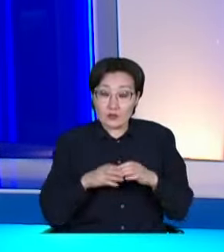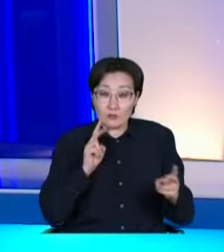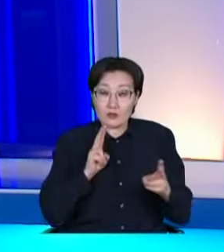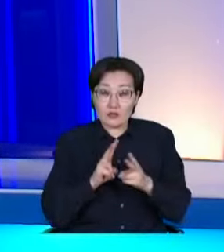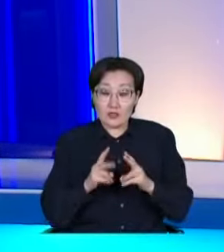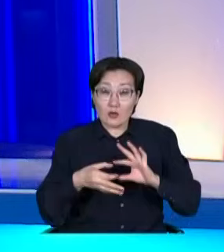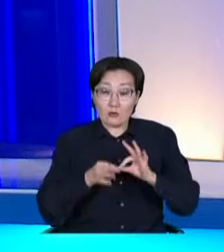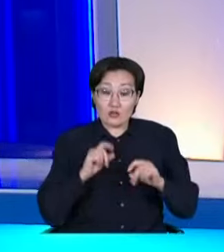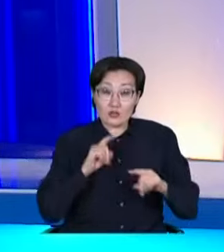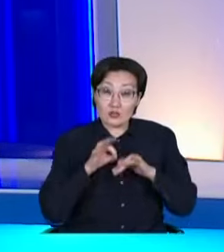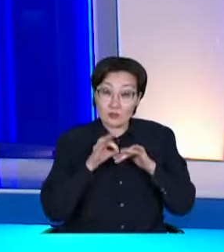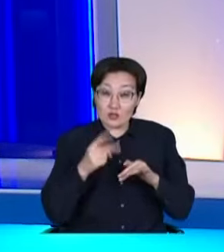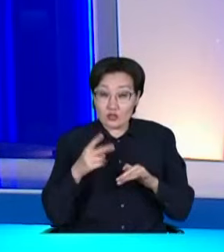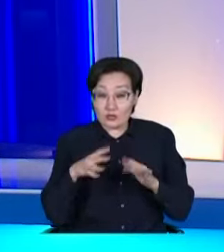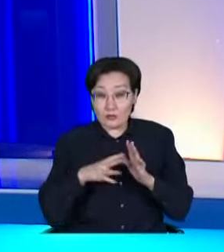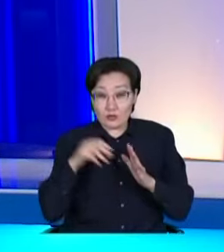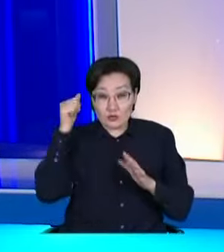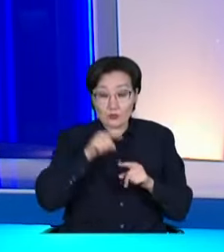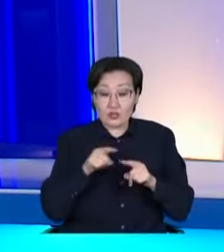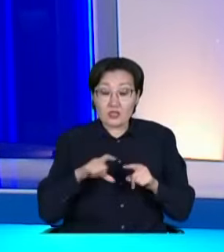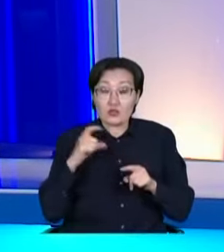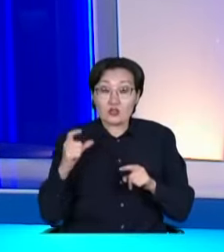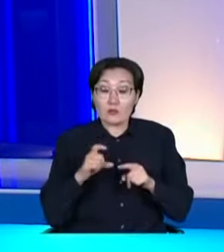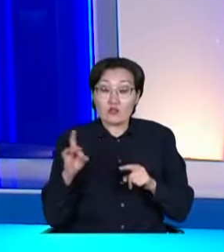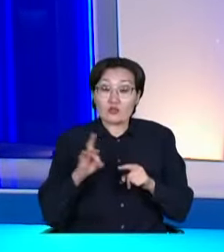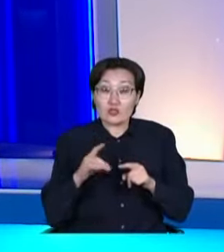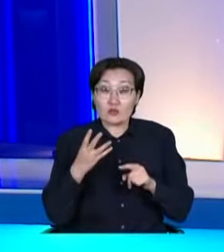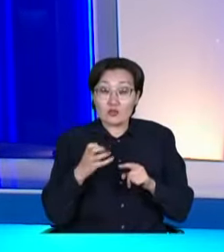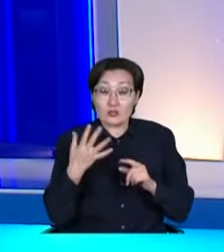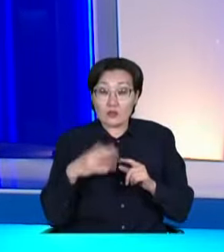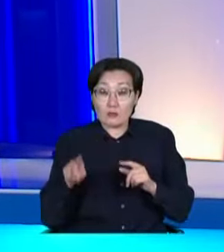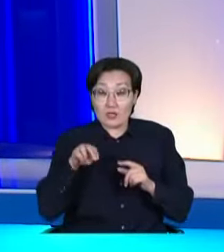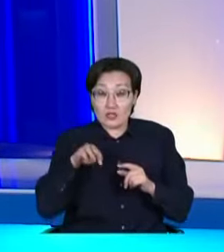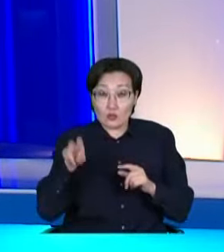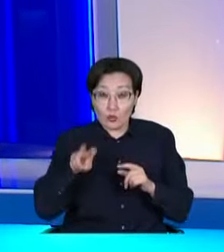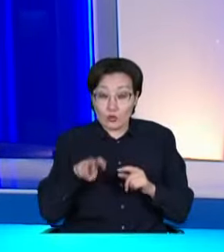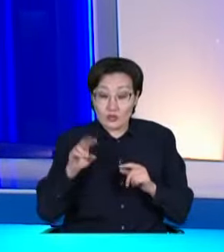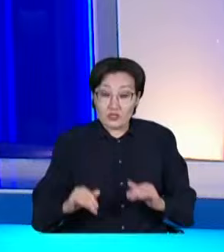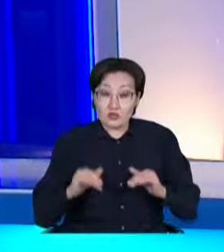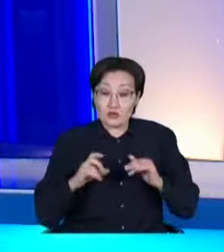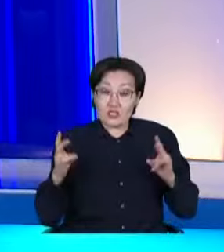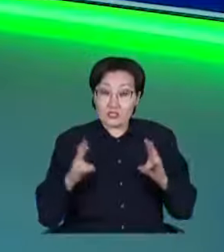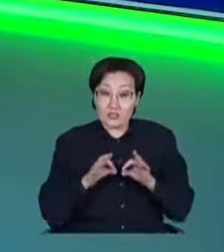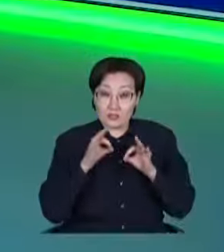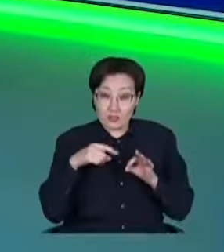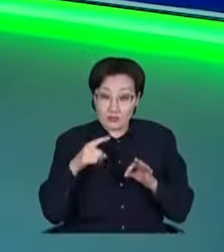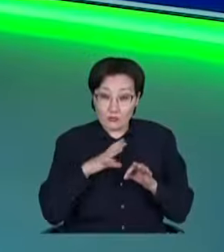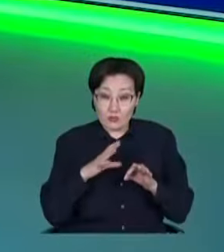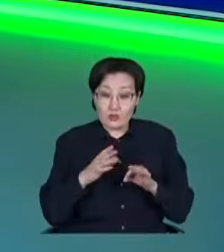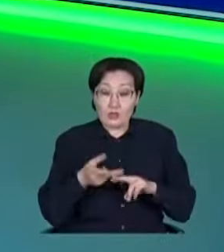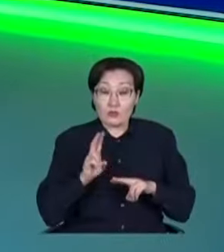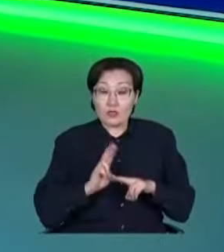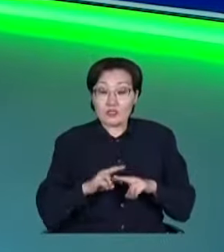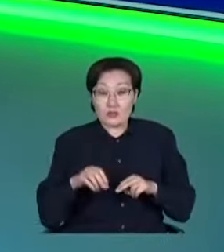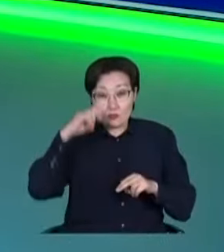өткізген президент 2029 жылға дейін экономика көлемін 450 миллиард долларға жеткізу керектігін айтты. Яғни